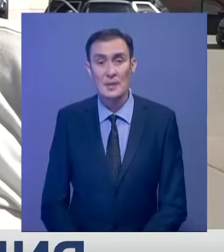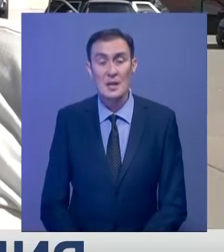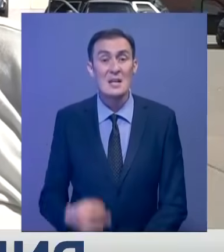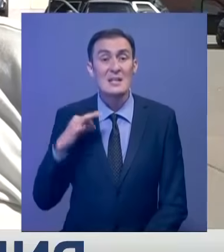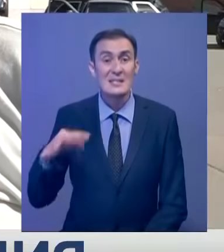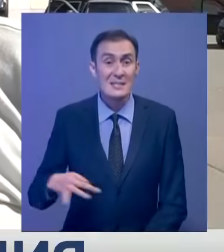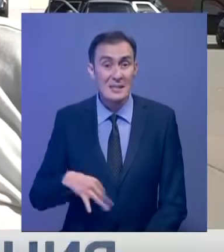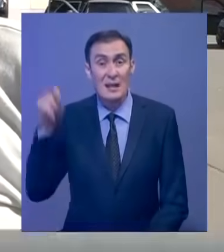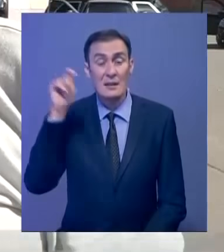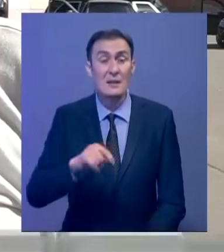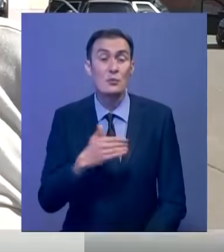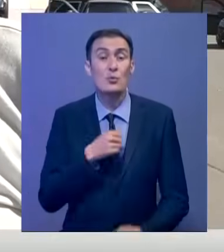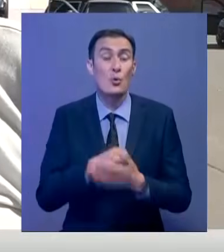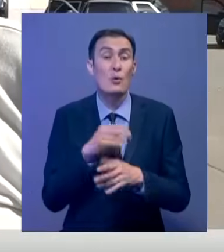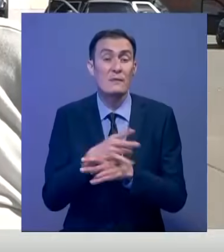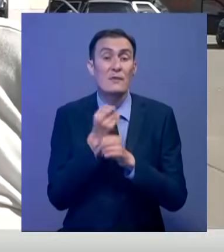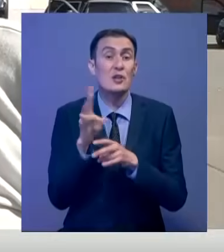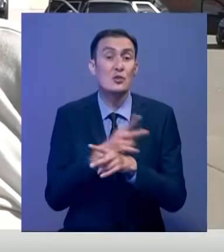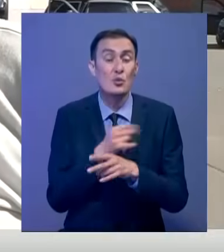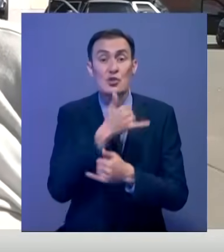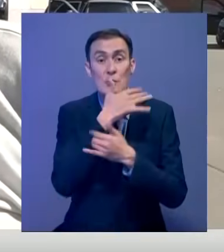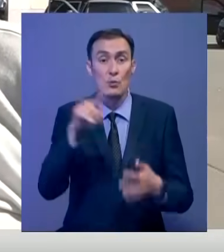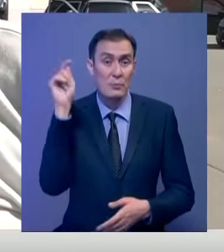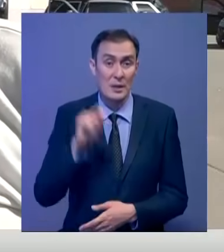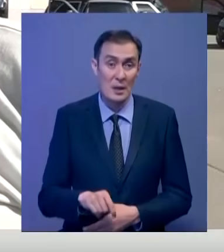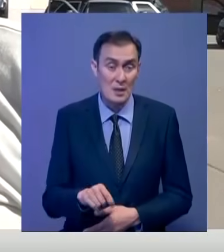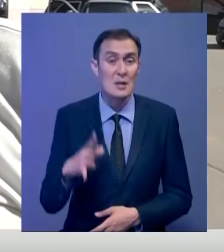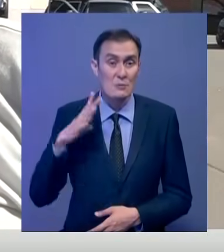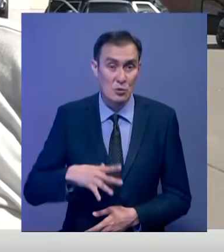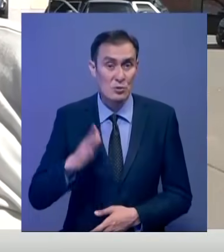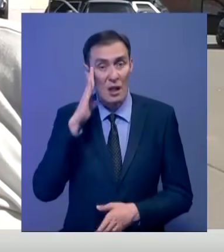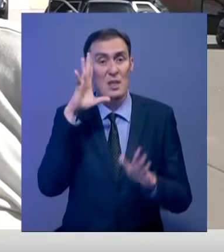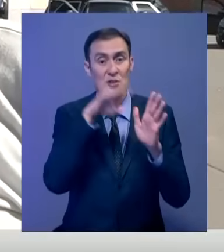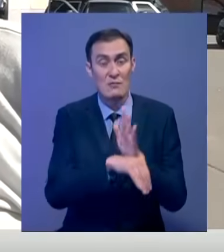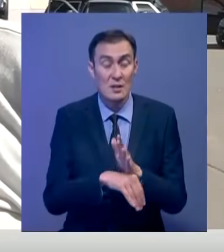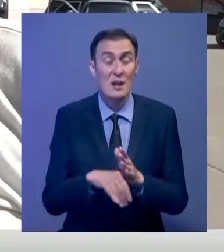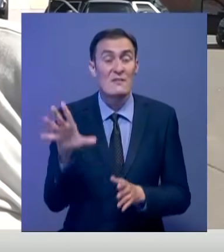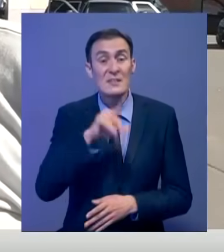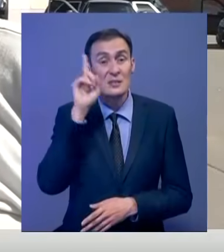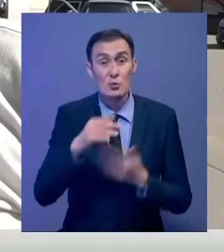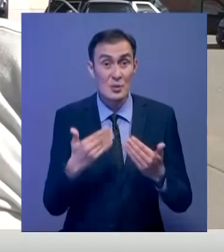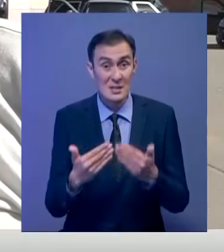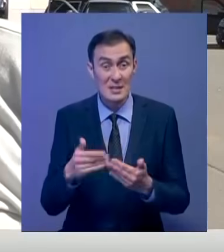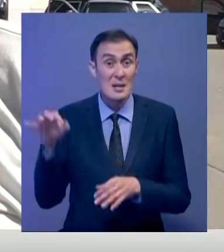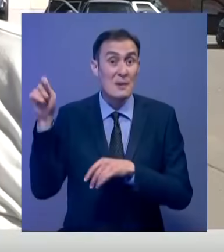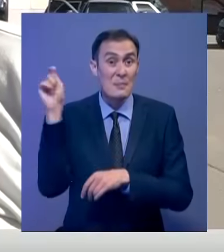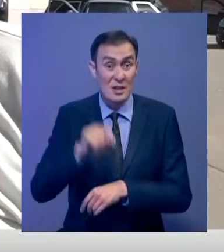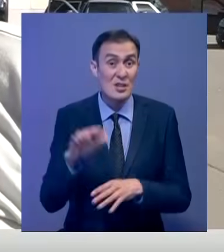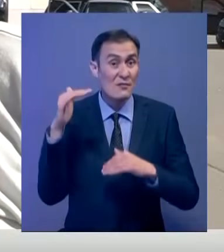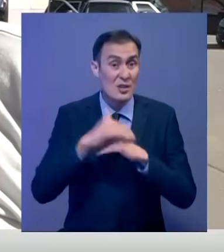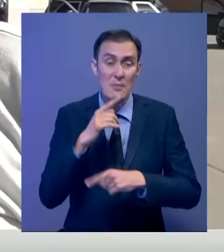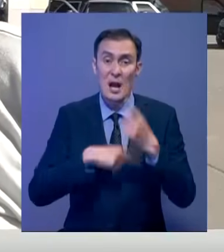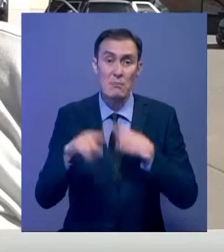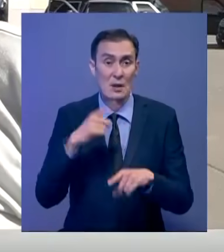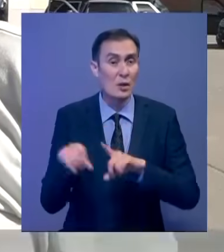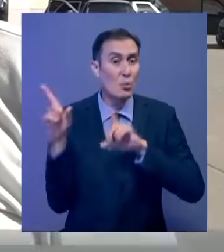Сын ехал с работы. До 12 ночи пытался выехать. Не смог. Пришлось заночевать. Все знают, что если сюда приедешь вечером, обратно в тот